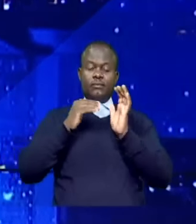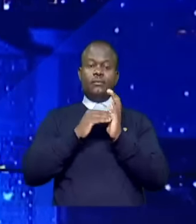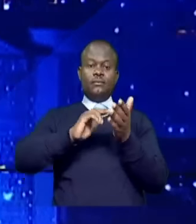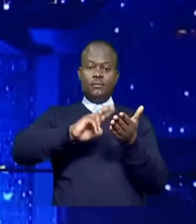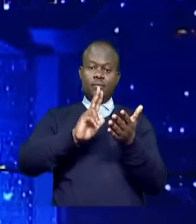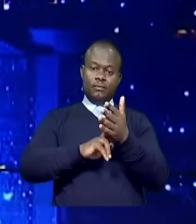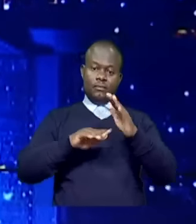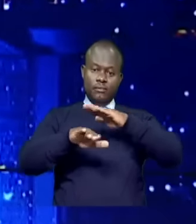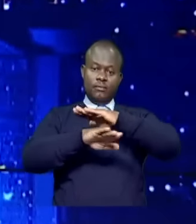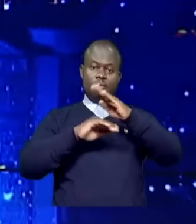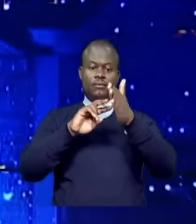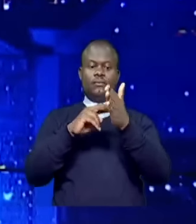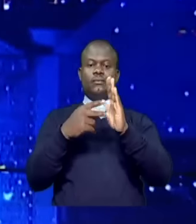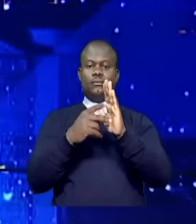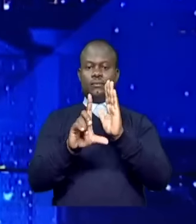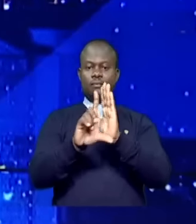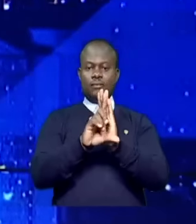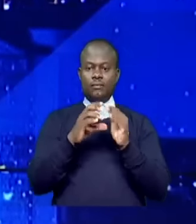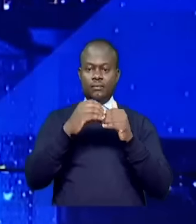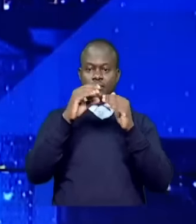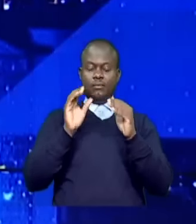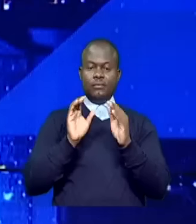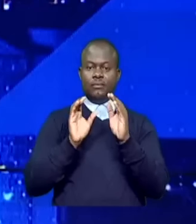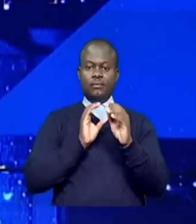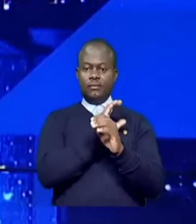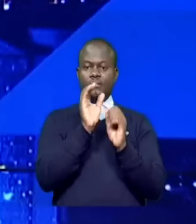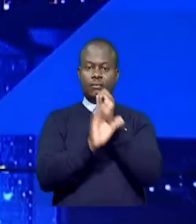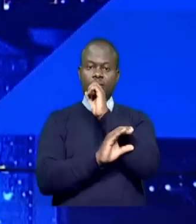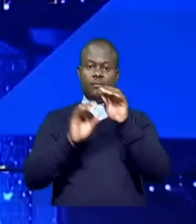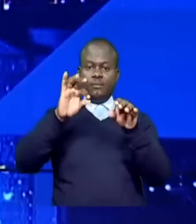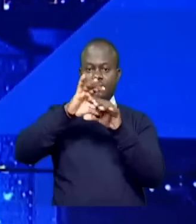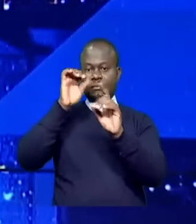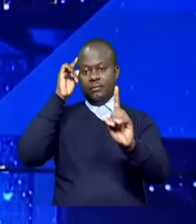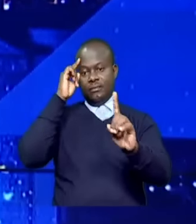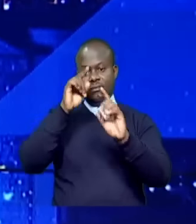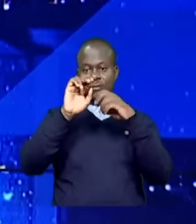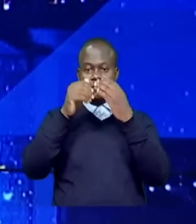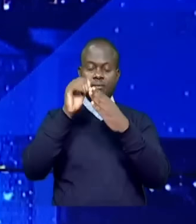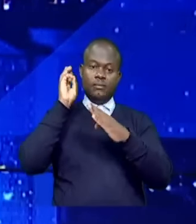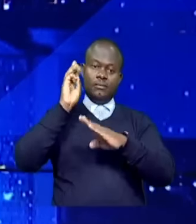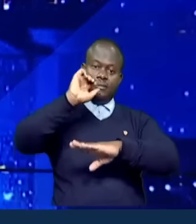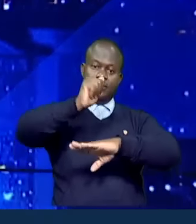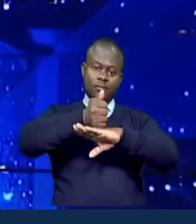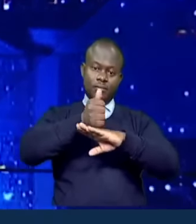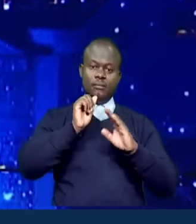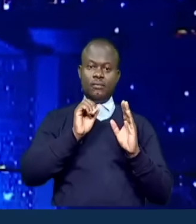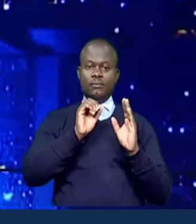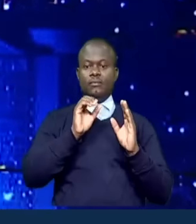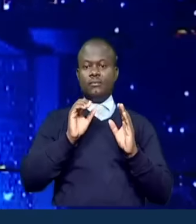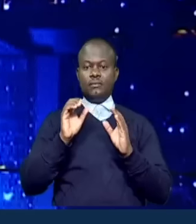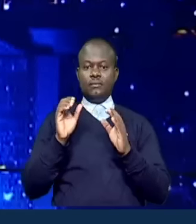ishingiro ry'umushinga w'itegeko rigenga komisiyo y'igihugu y'amatora ahateganyijwe ko hazashyirwaho abakomiseri bahoraho